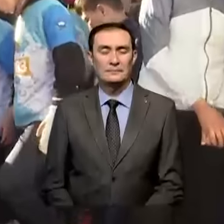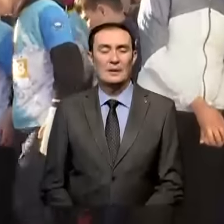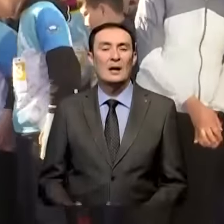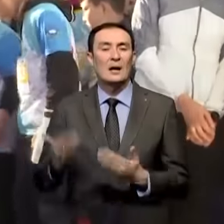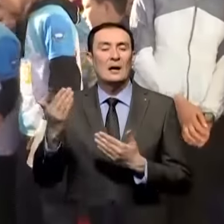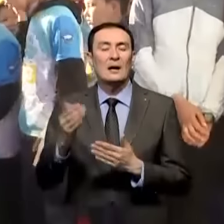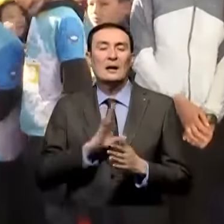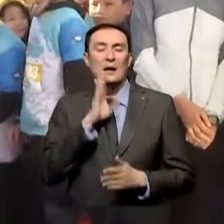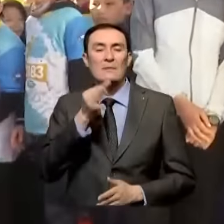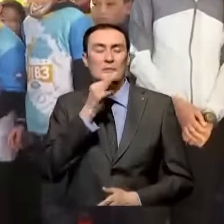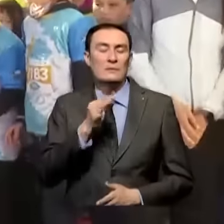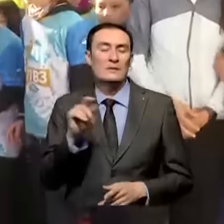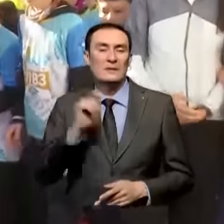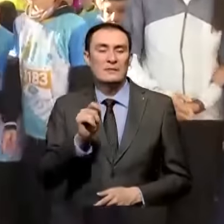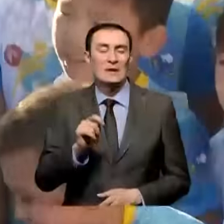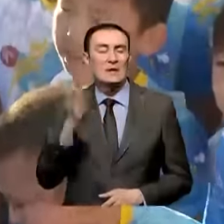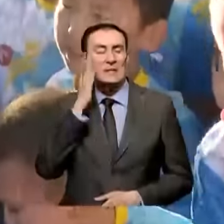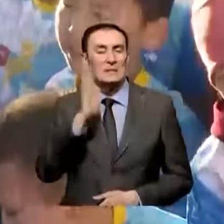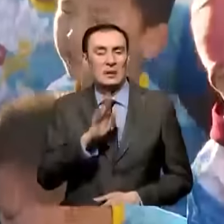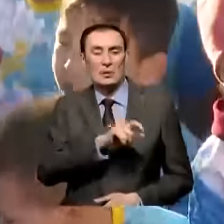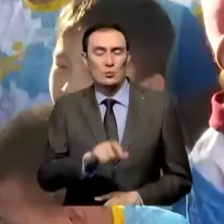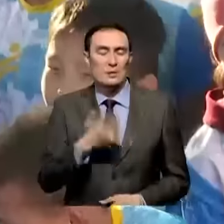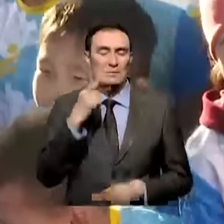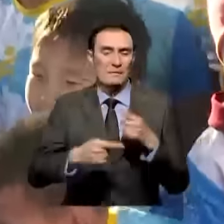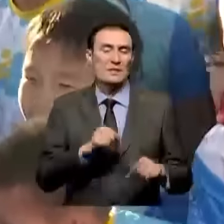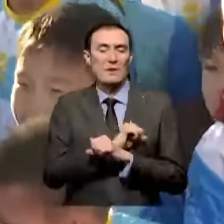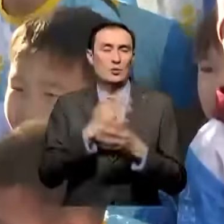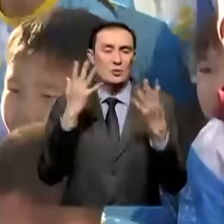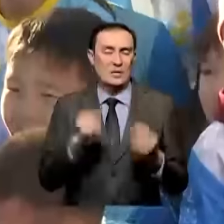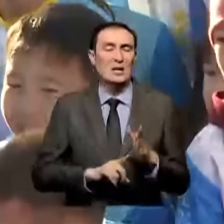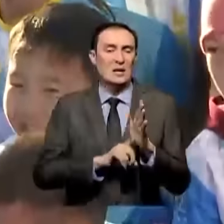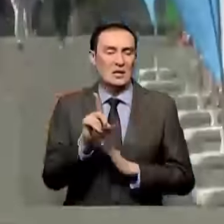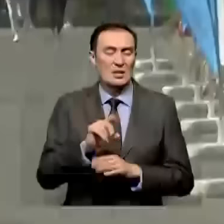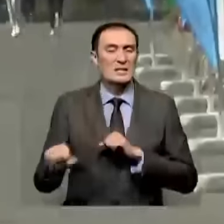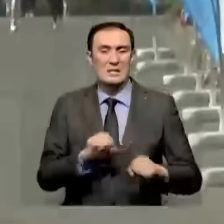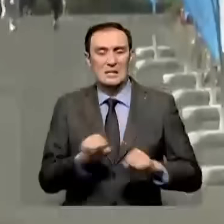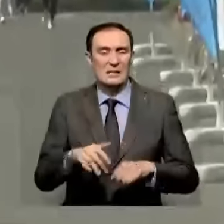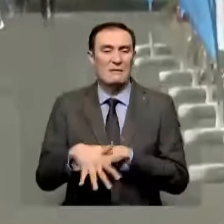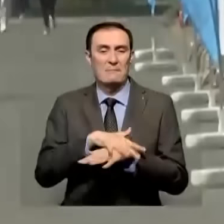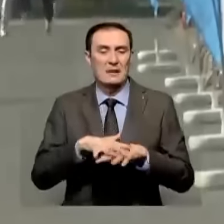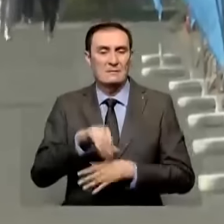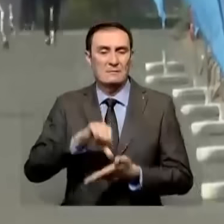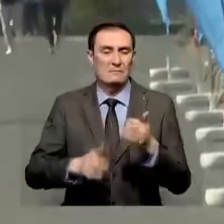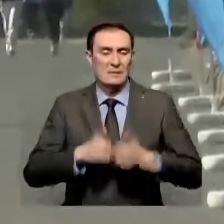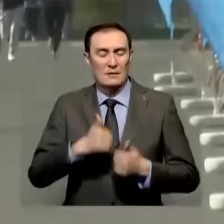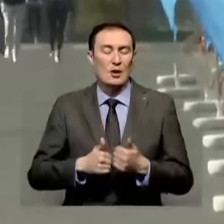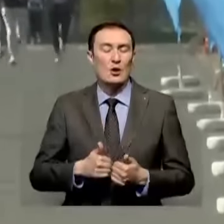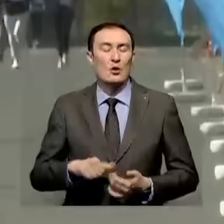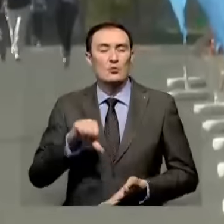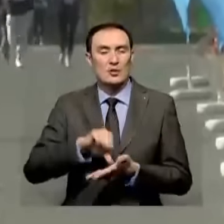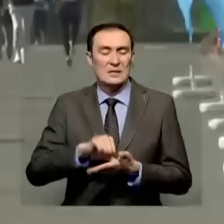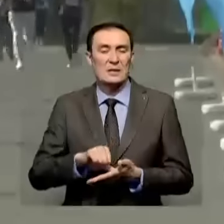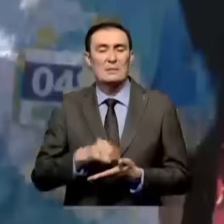Ранним воскресным утром жители столицы не дремлют. Свой привычный выходной день они начали со старта в массовом забеге. Участникам